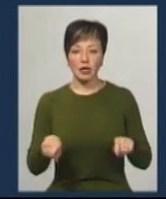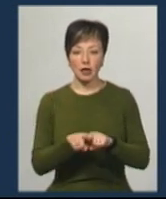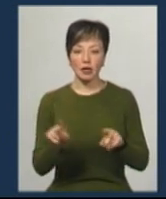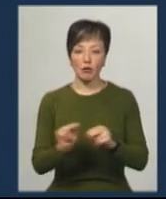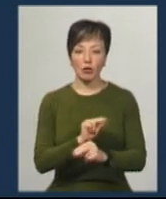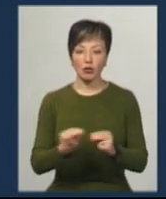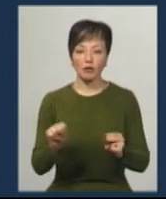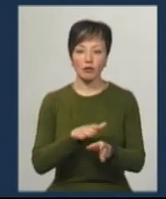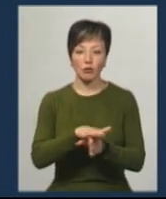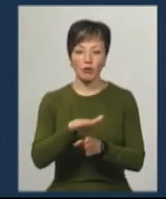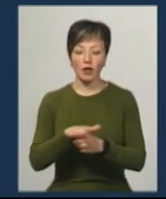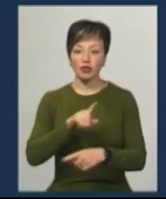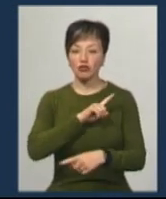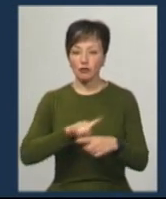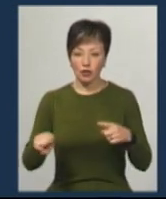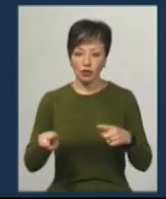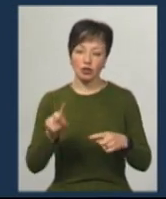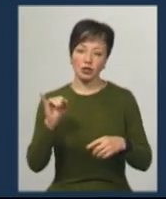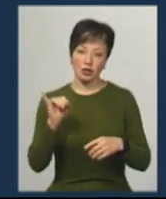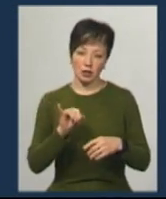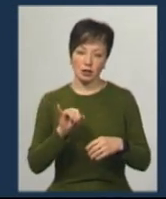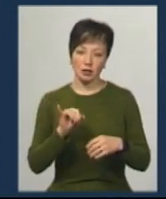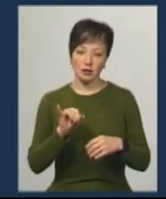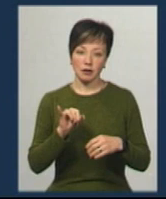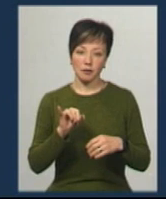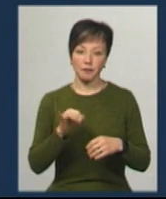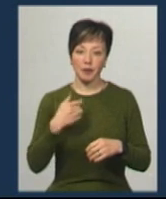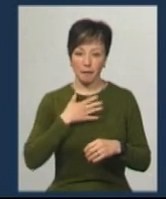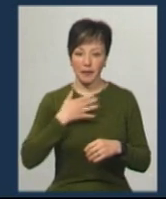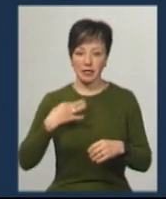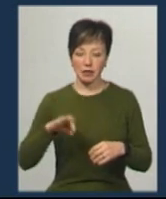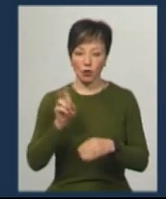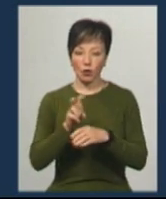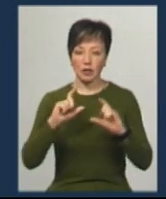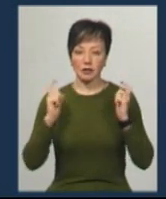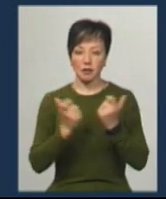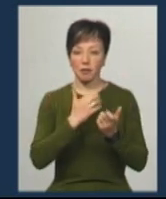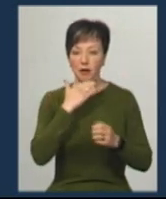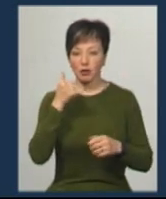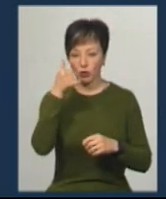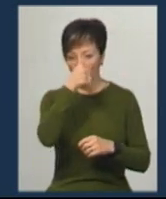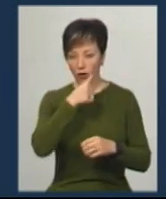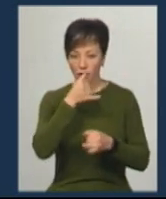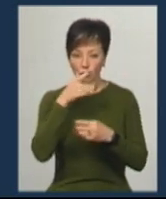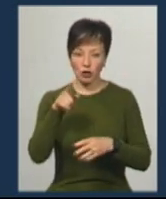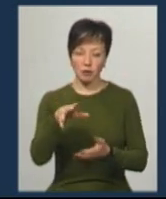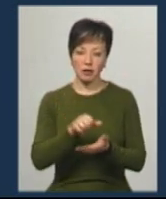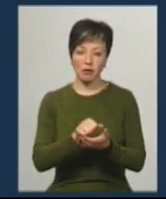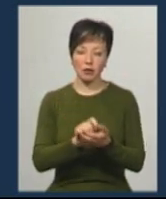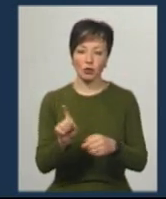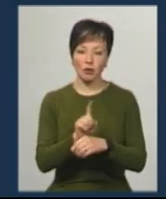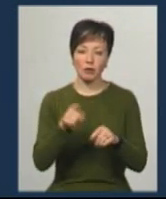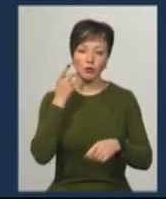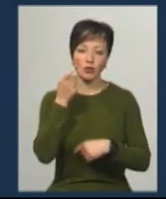ремонти відбувалися швидше. Мій син ходить на цей стадіон і вже багато років не може нормально там займатися, тому що